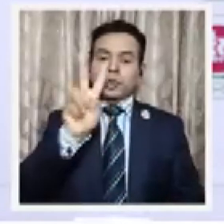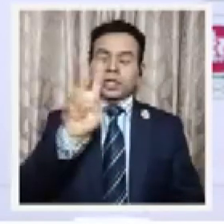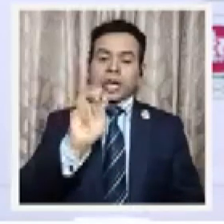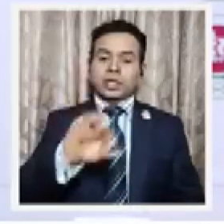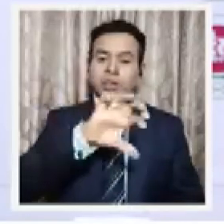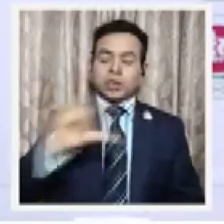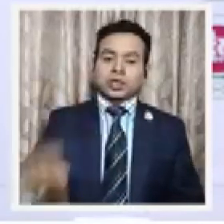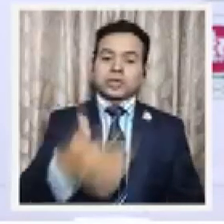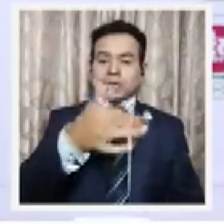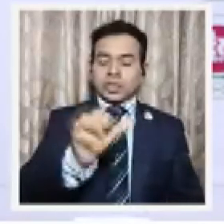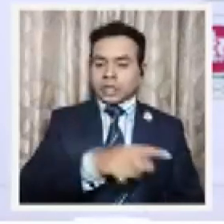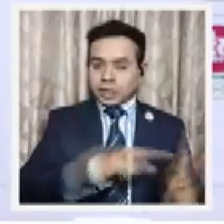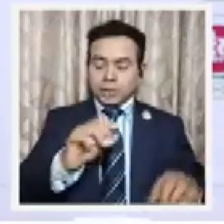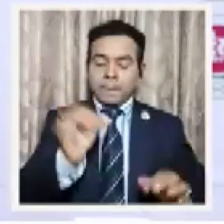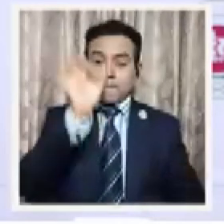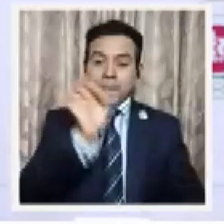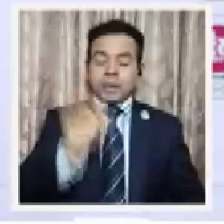2,668 জন। এ পর্যন্ত সুস্থ